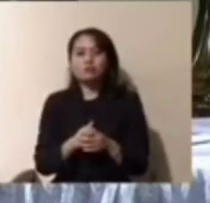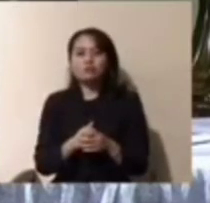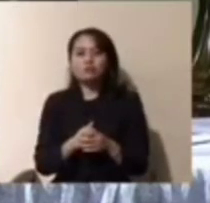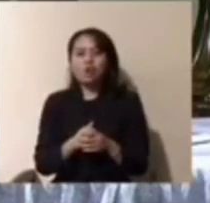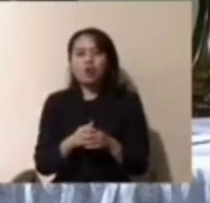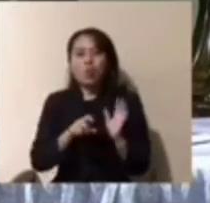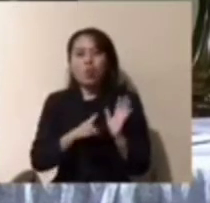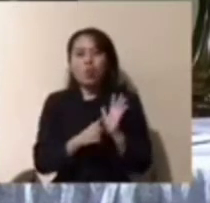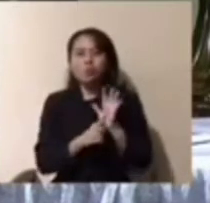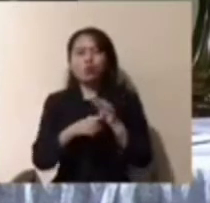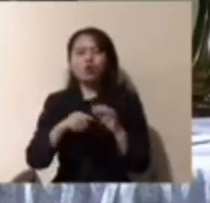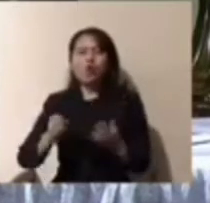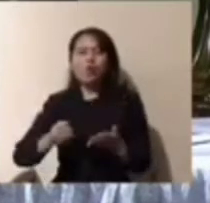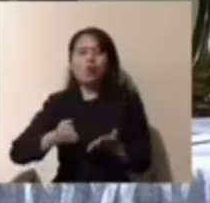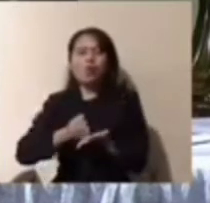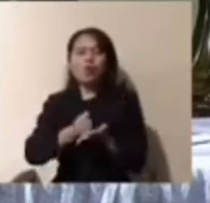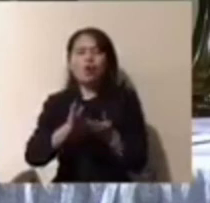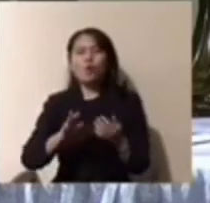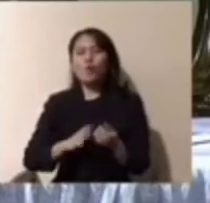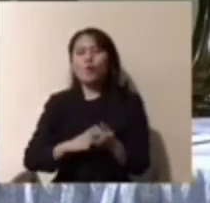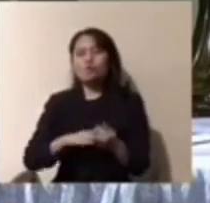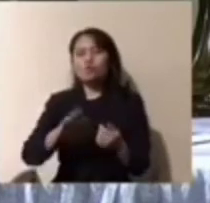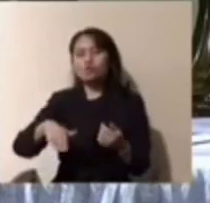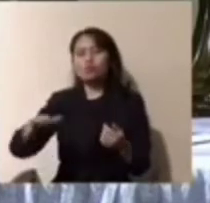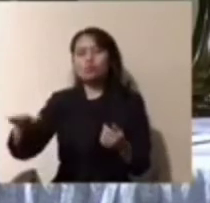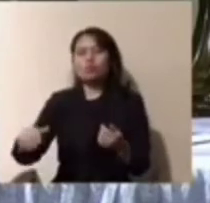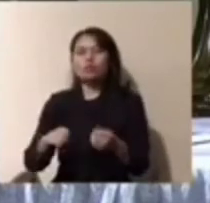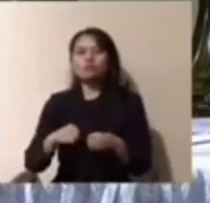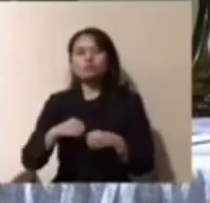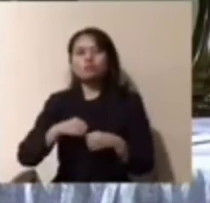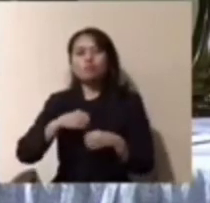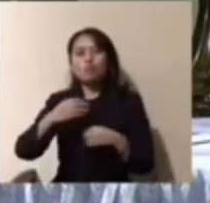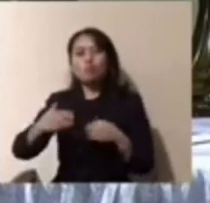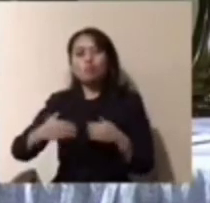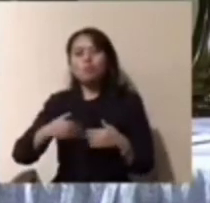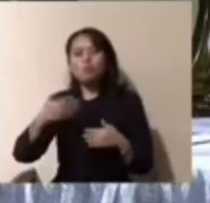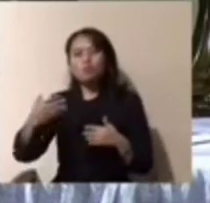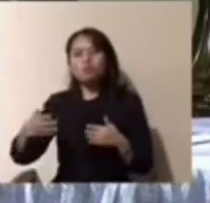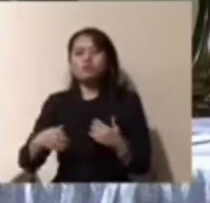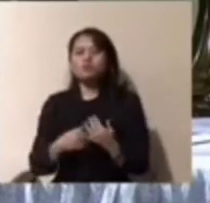murid-muridnya sampai sehabis-habisnya.